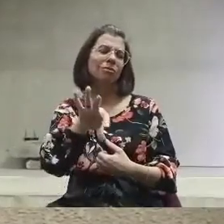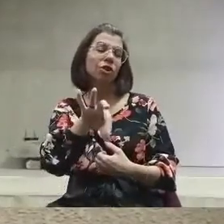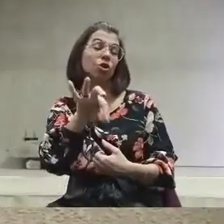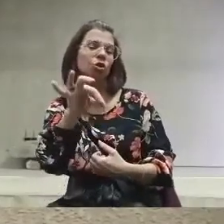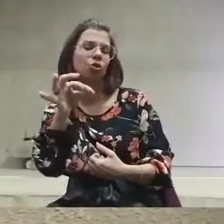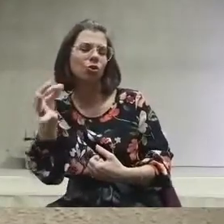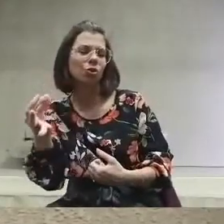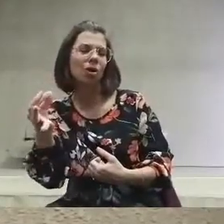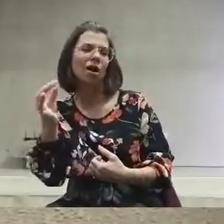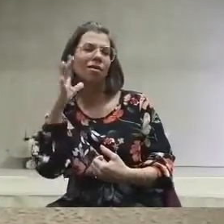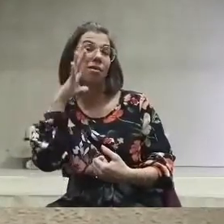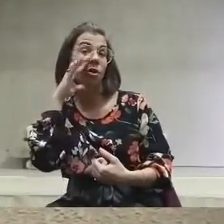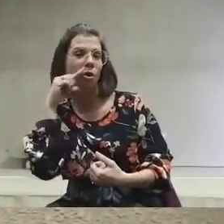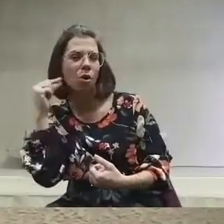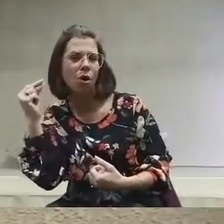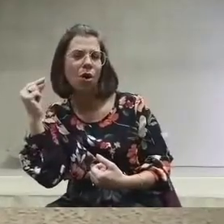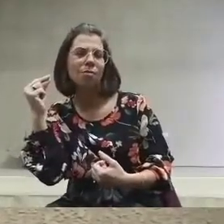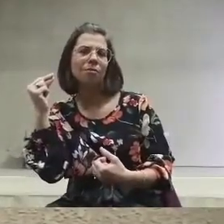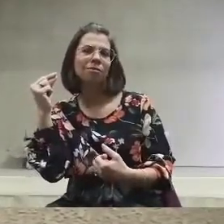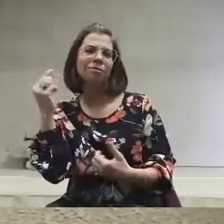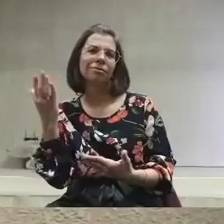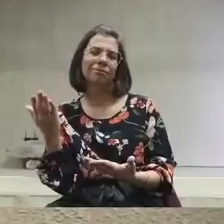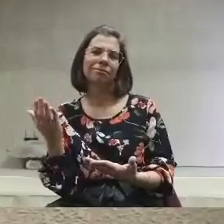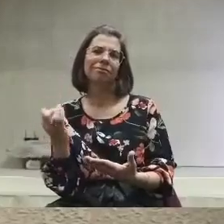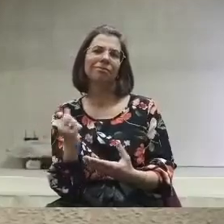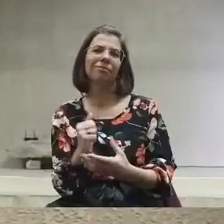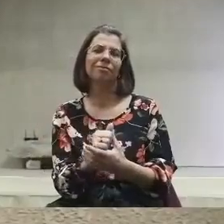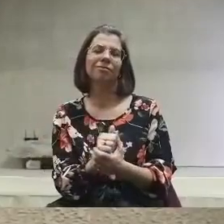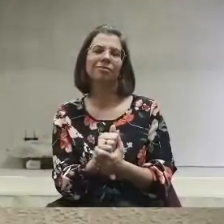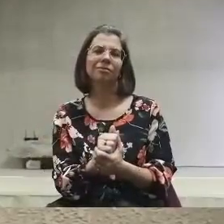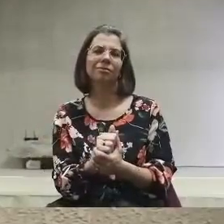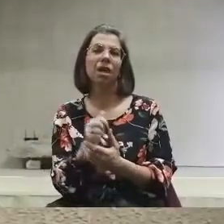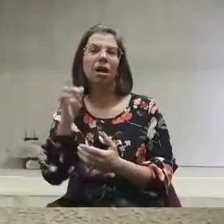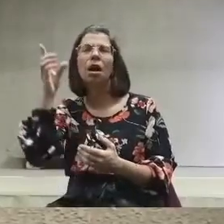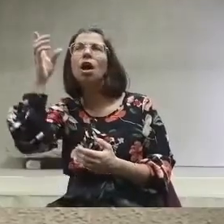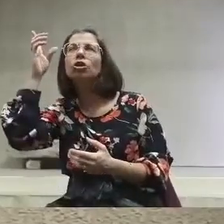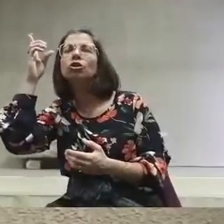son plein gré. Et dans sa souveraineté, a laissé le choix à l'homme.